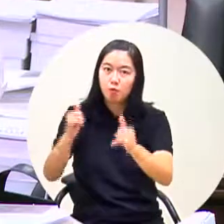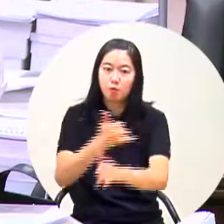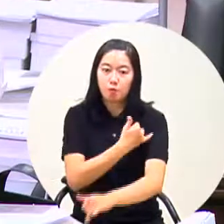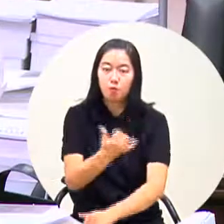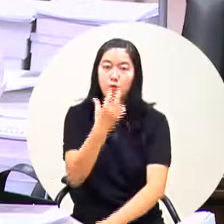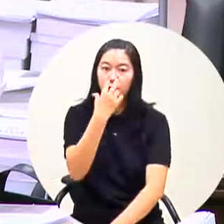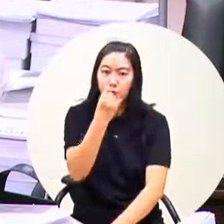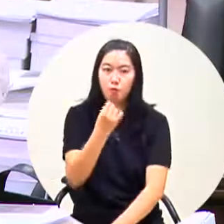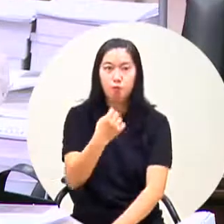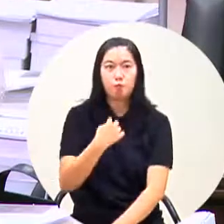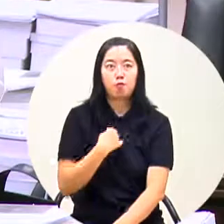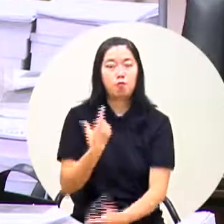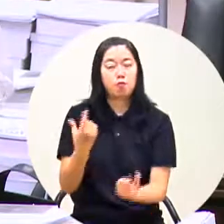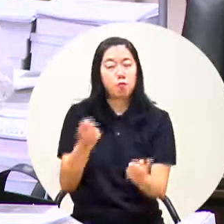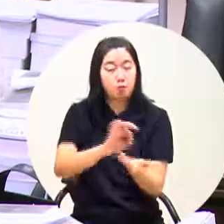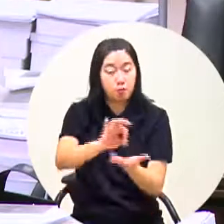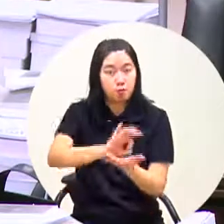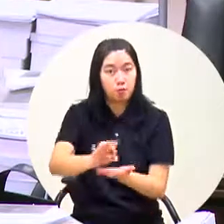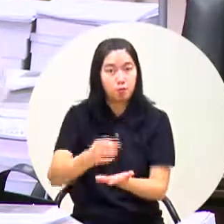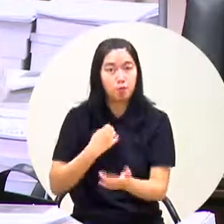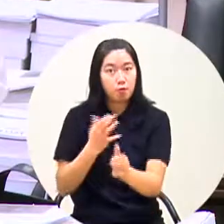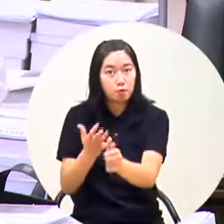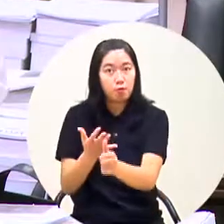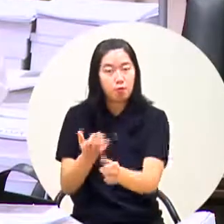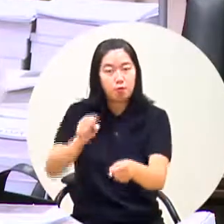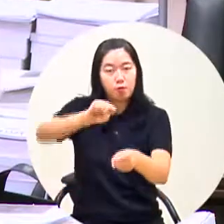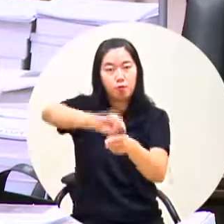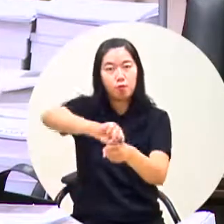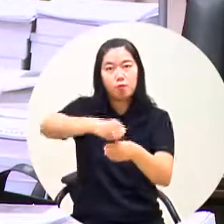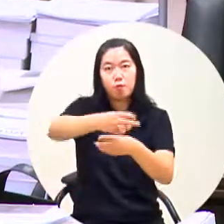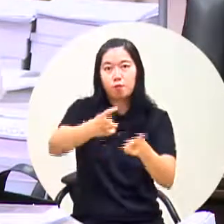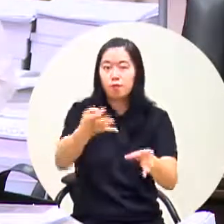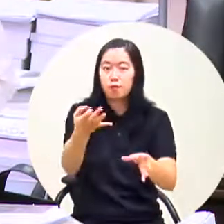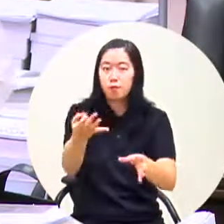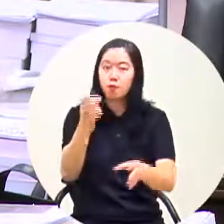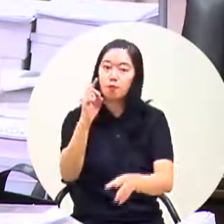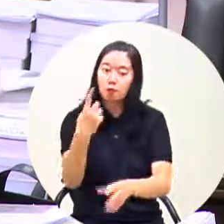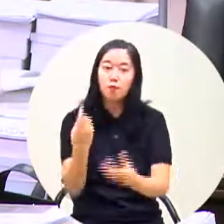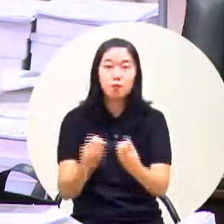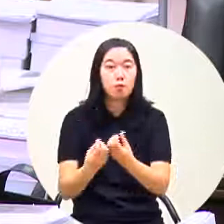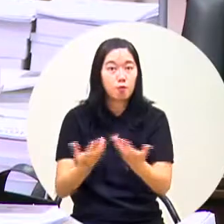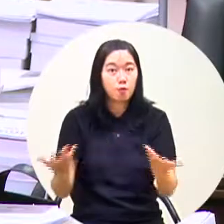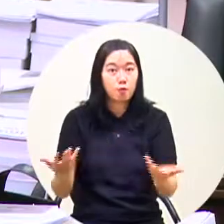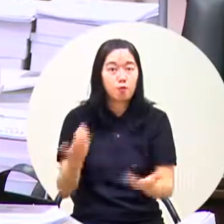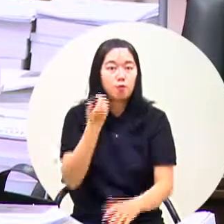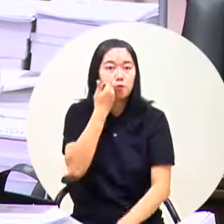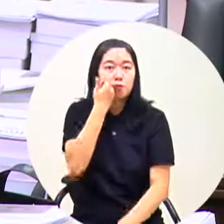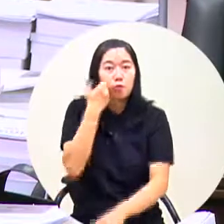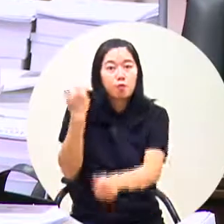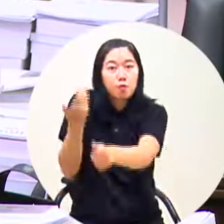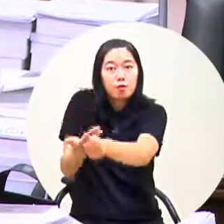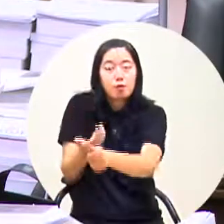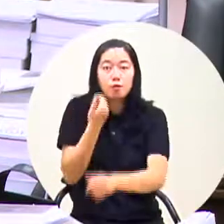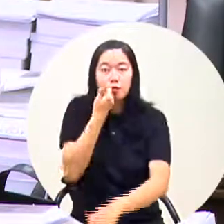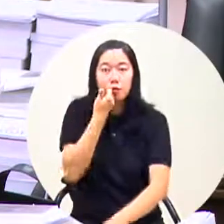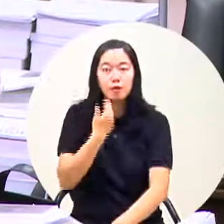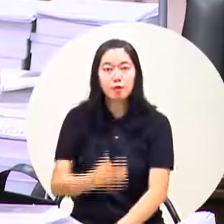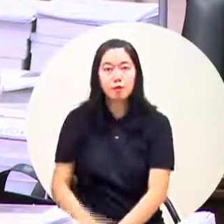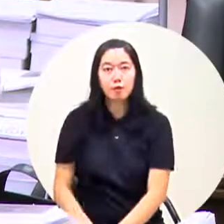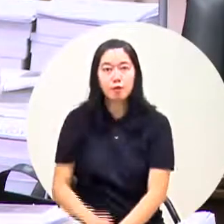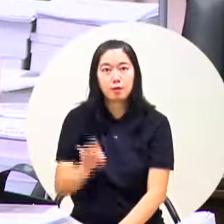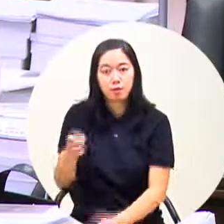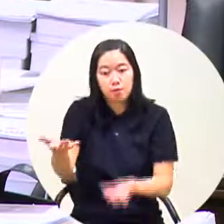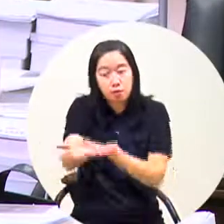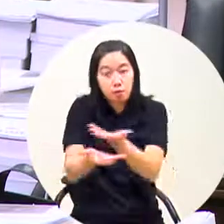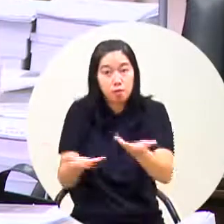用啊。那我请问你，这加班费哪里来？啊，这谁来付？那我们在沟通协调的